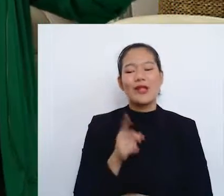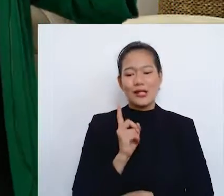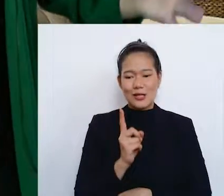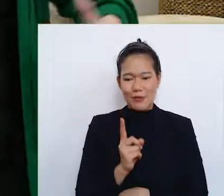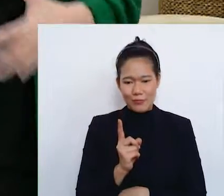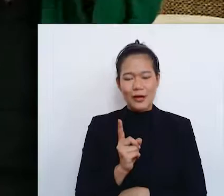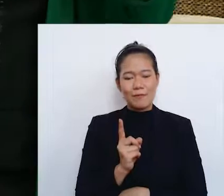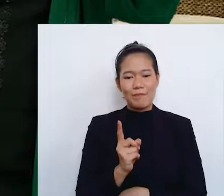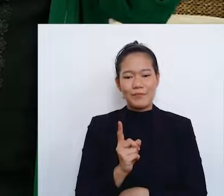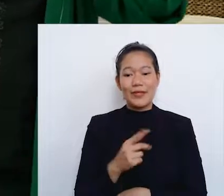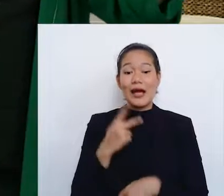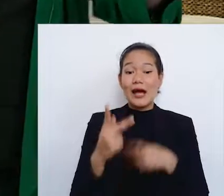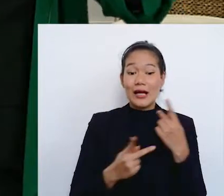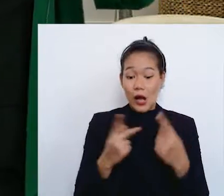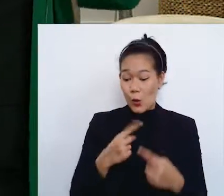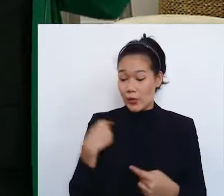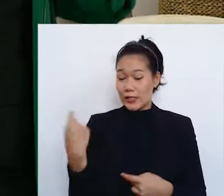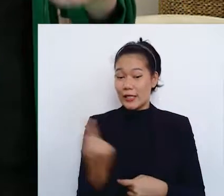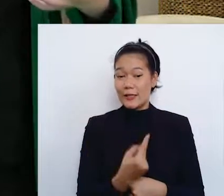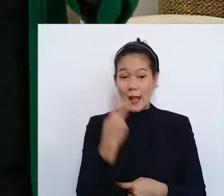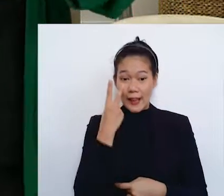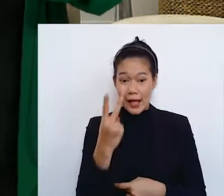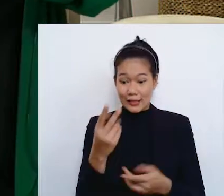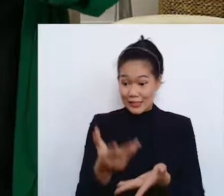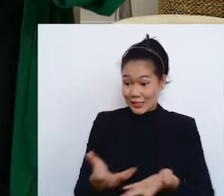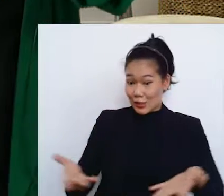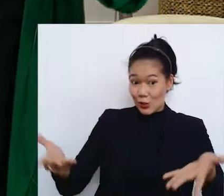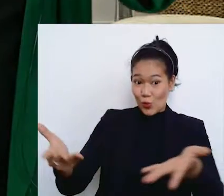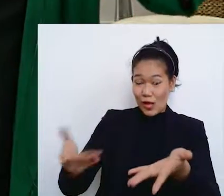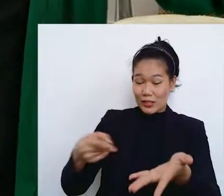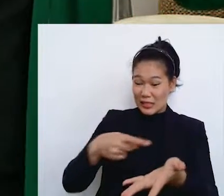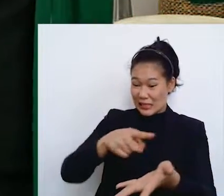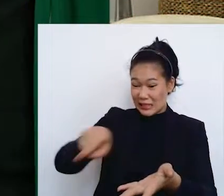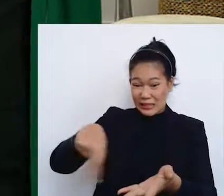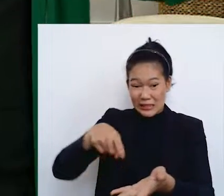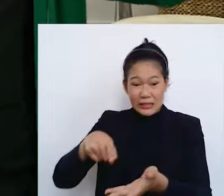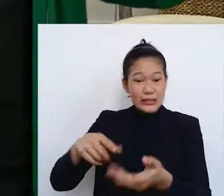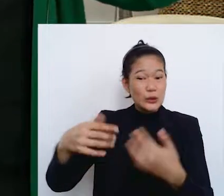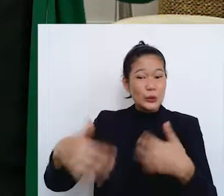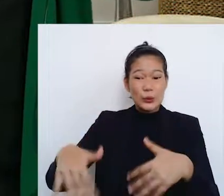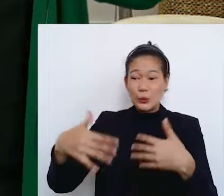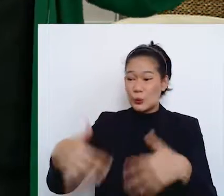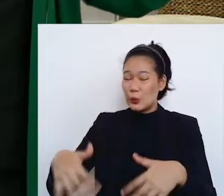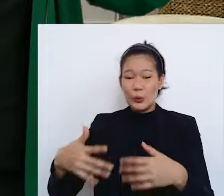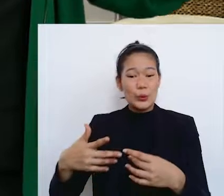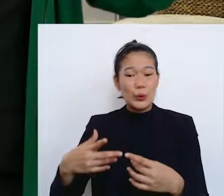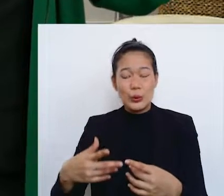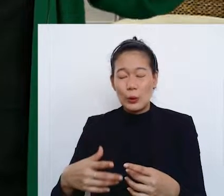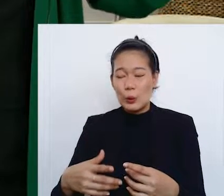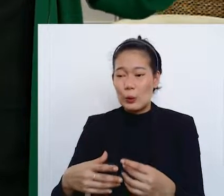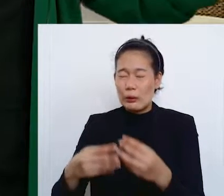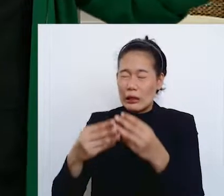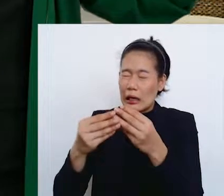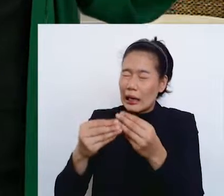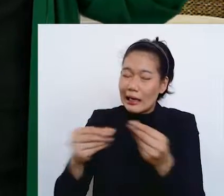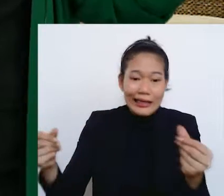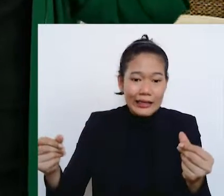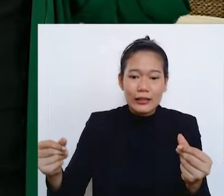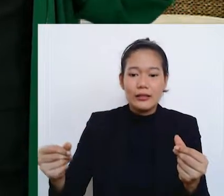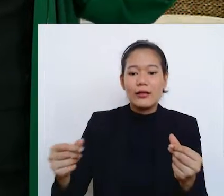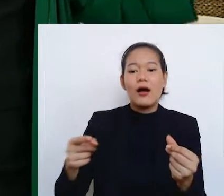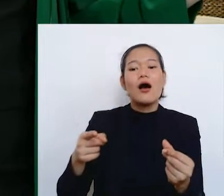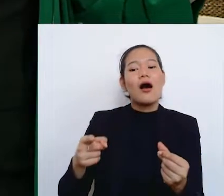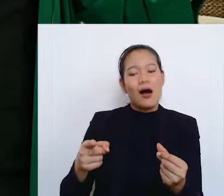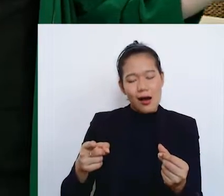Nah, maka dari itu saudara, jikalau kita melihat situasi padang gurun yang sedemikian gersang pada